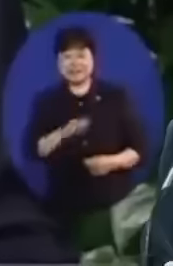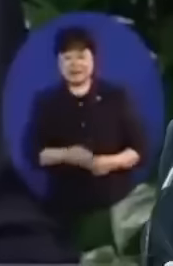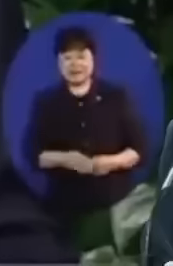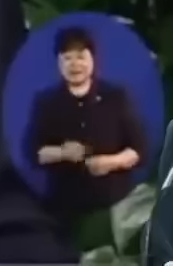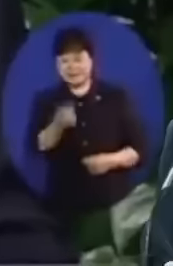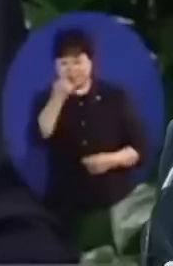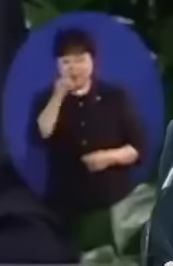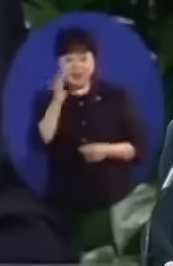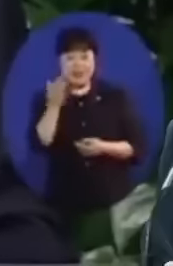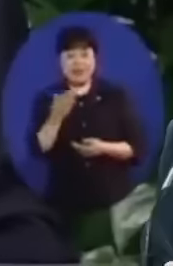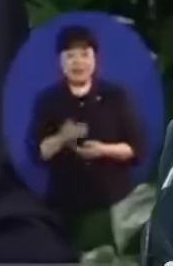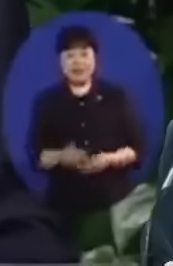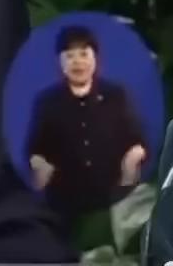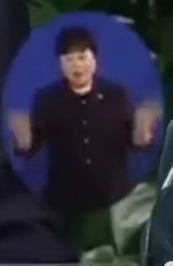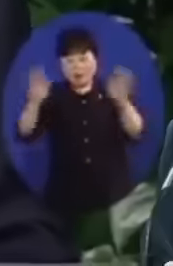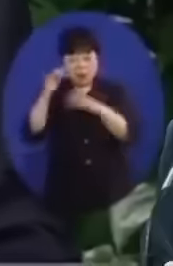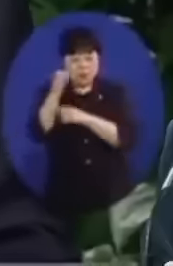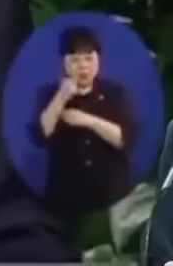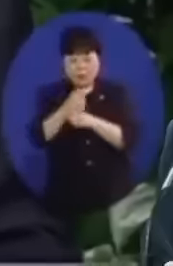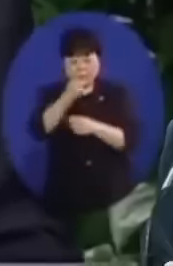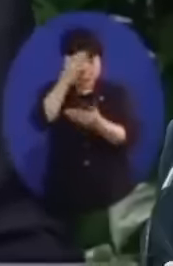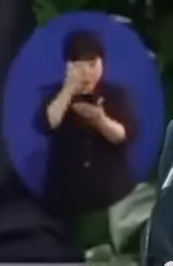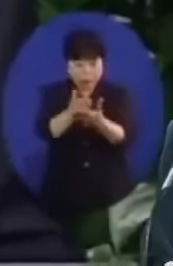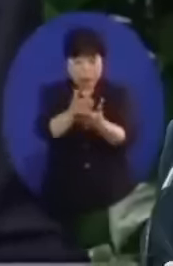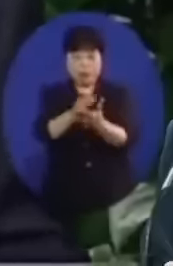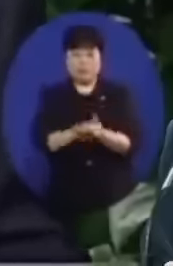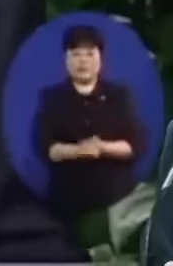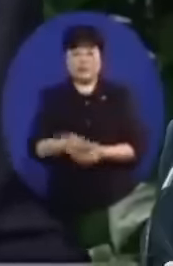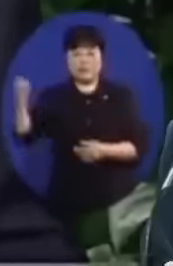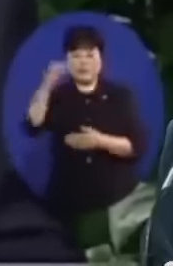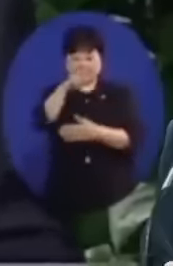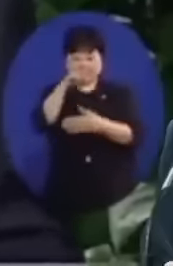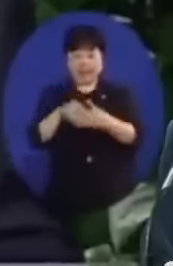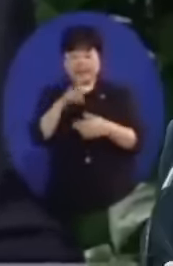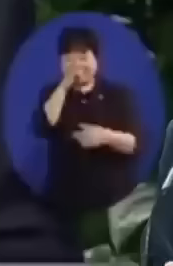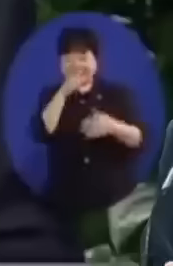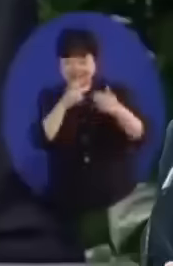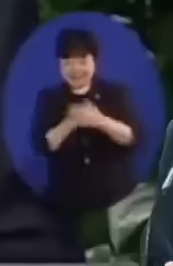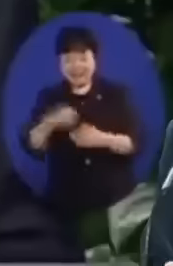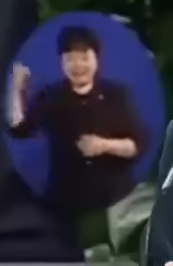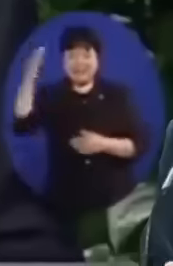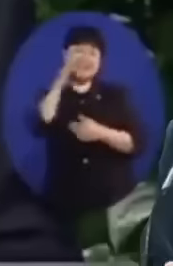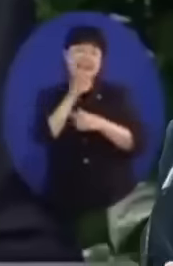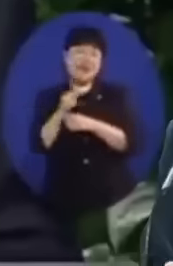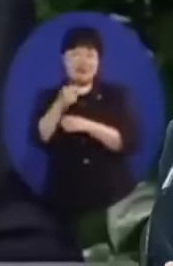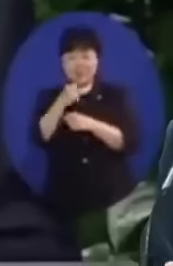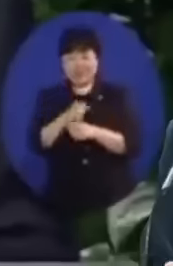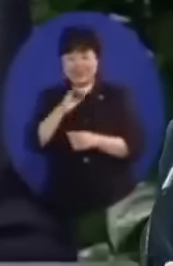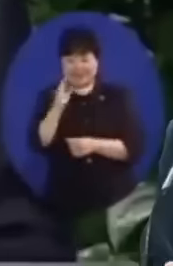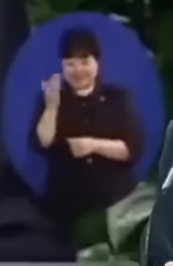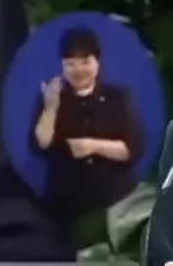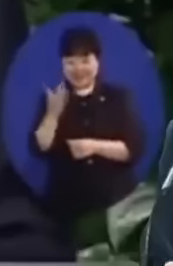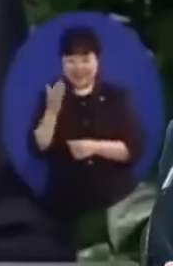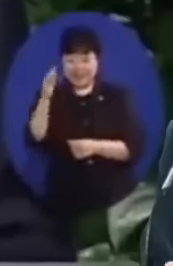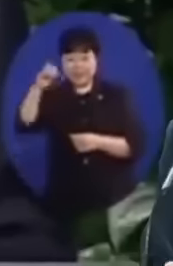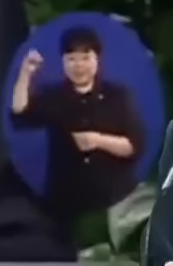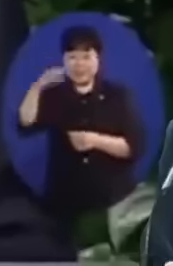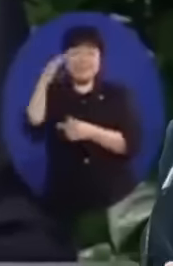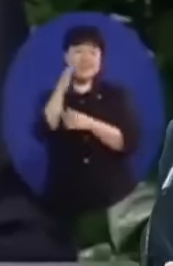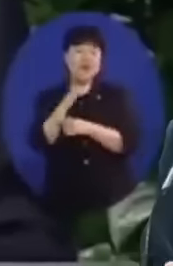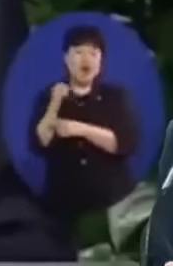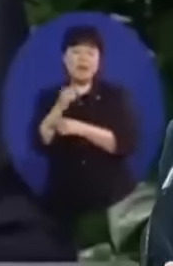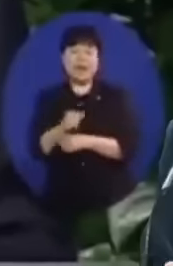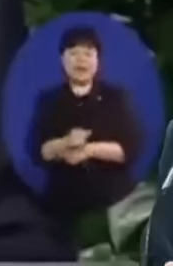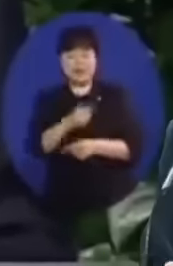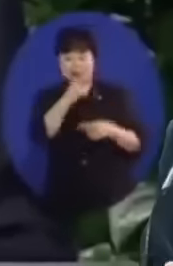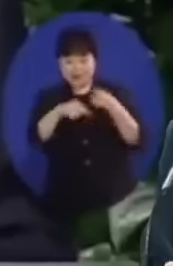것입니다. 어두움의 열매를 맺지 않습니다. 빛 가운데 있으므로 빛의 열매를 맺습니다. 빛의 열매는